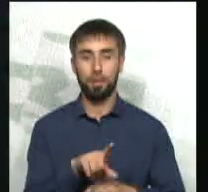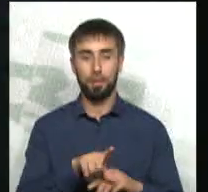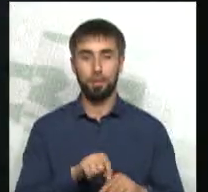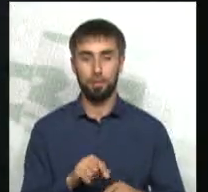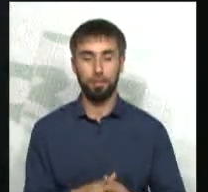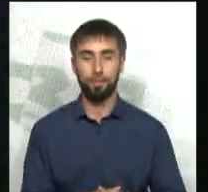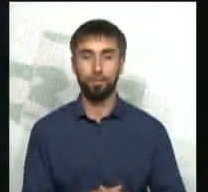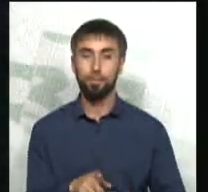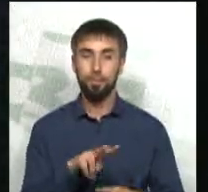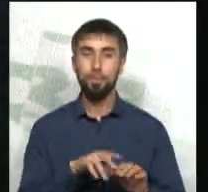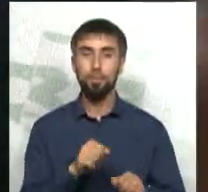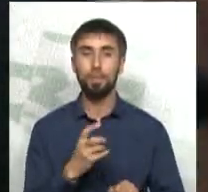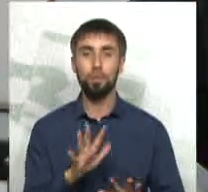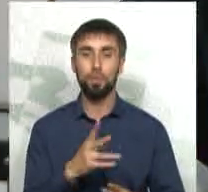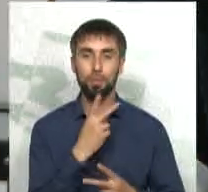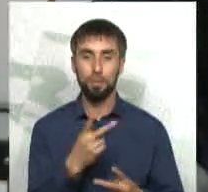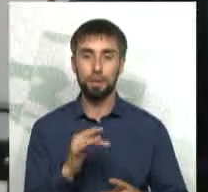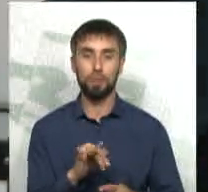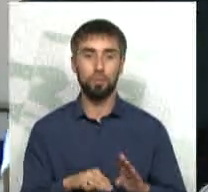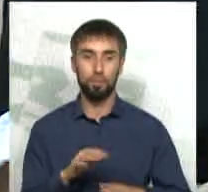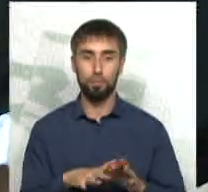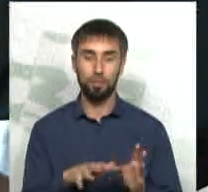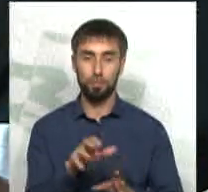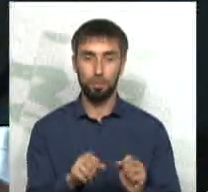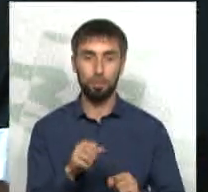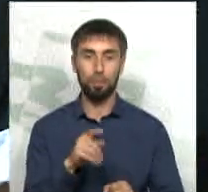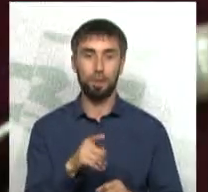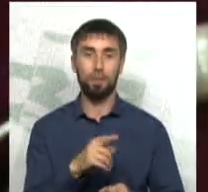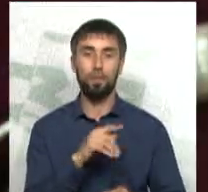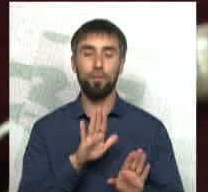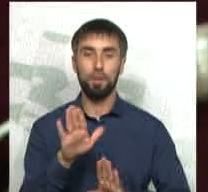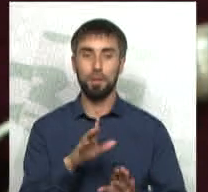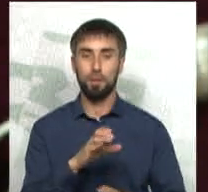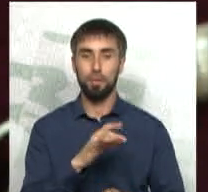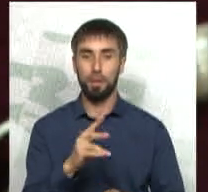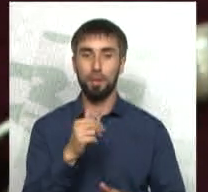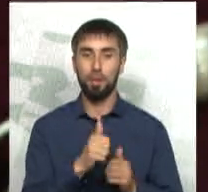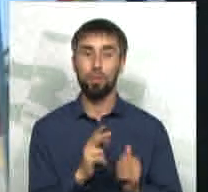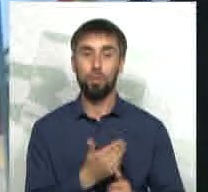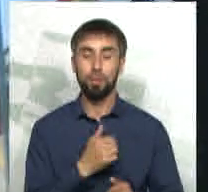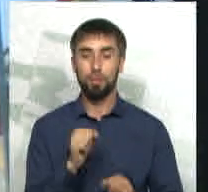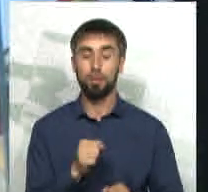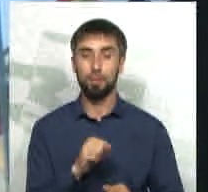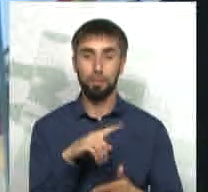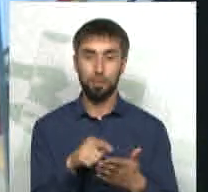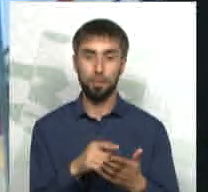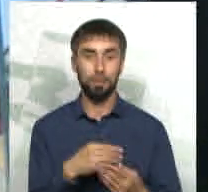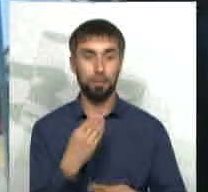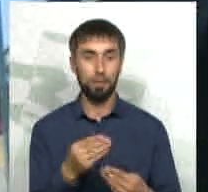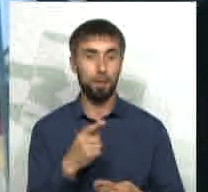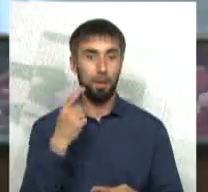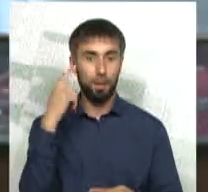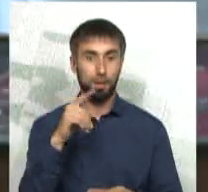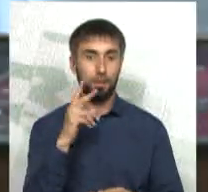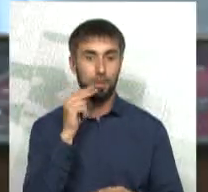боевит. Здесь можно не только посмотреть и потрогать. Выставка приобрела характер семинара. Каждый желающий мог задать интересующий вопрос автору.